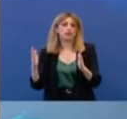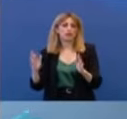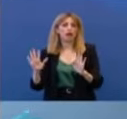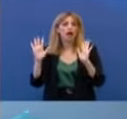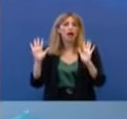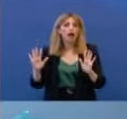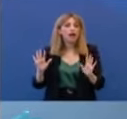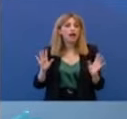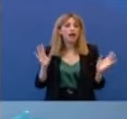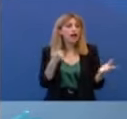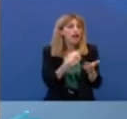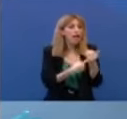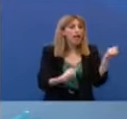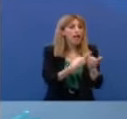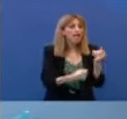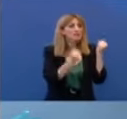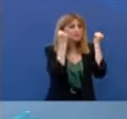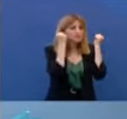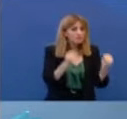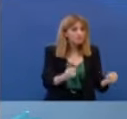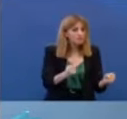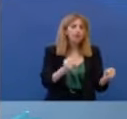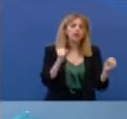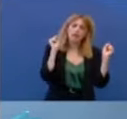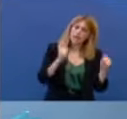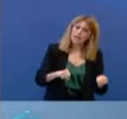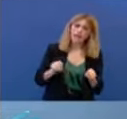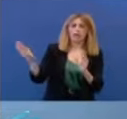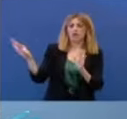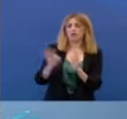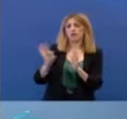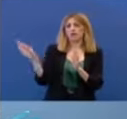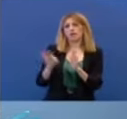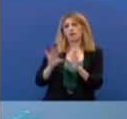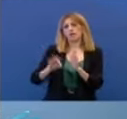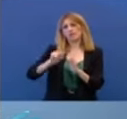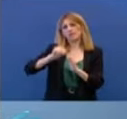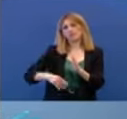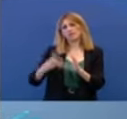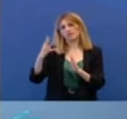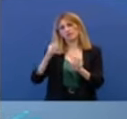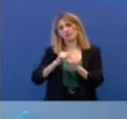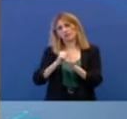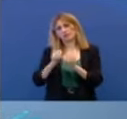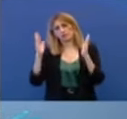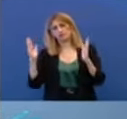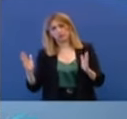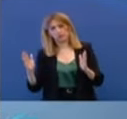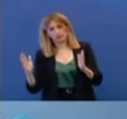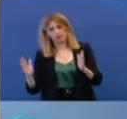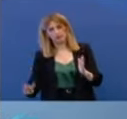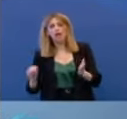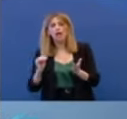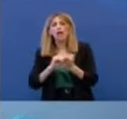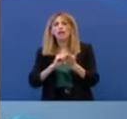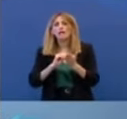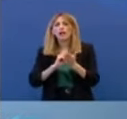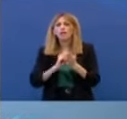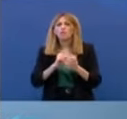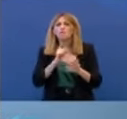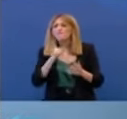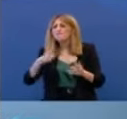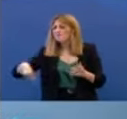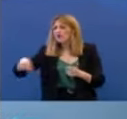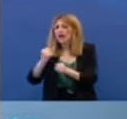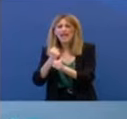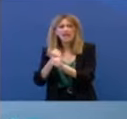είναι απαραίτητο και χρειαστεί. Εννοείται ότι αυτό το προσωπικό μπορεί να απασχοληθεί και σε άλλες ανάγκες και αντίστοιχα καθήκοντα καθαριότητας εσωτερικών